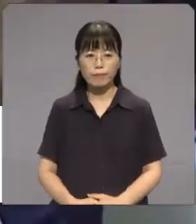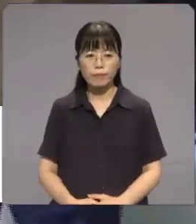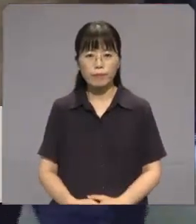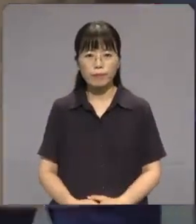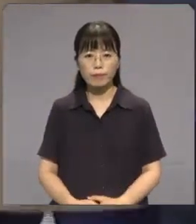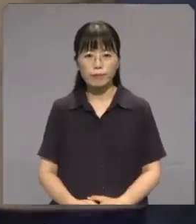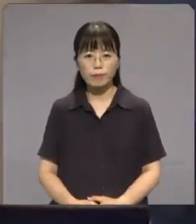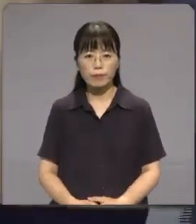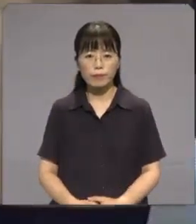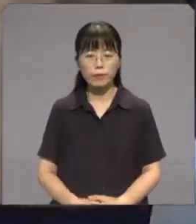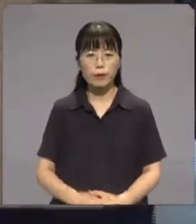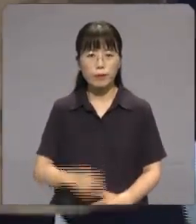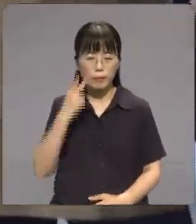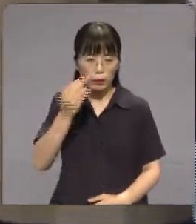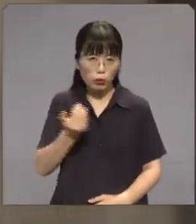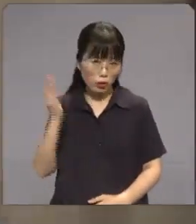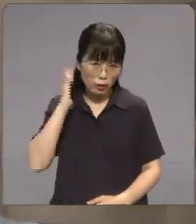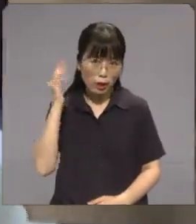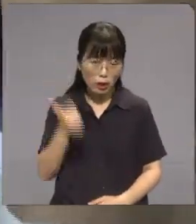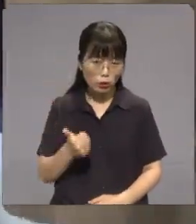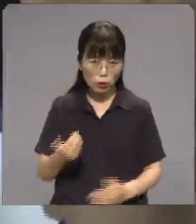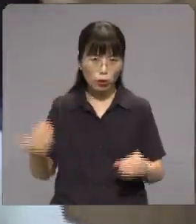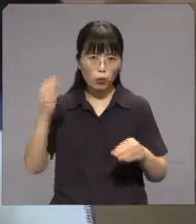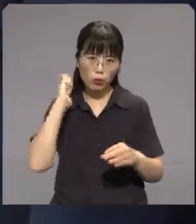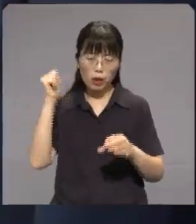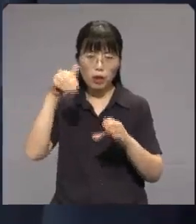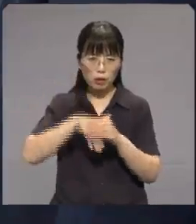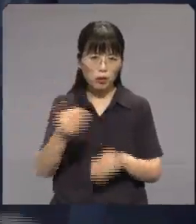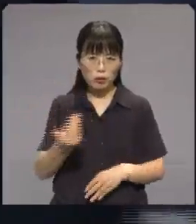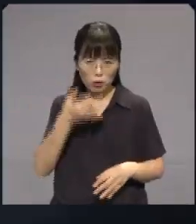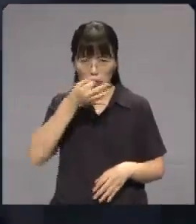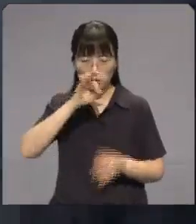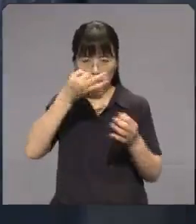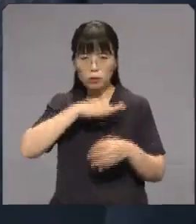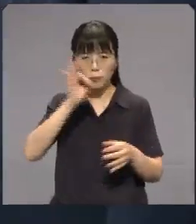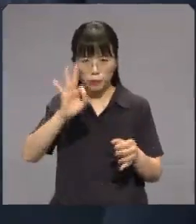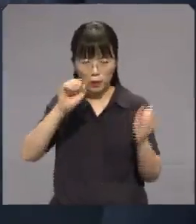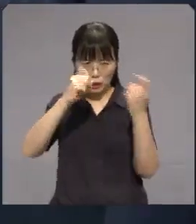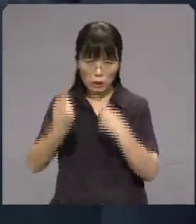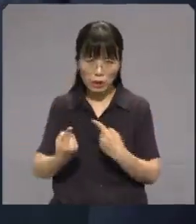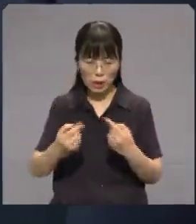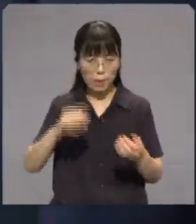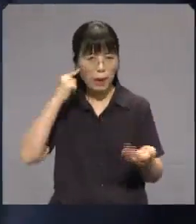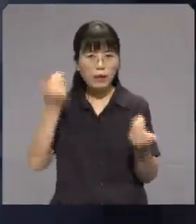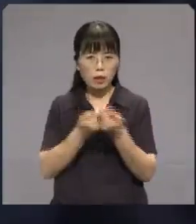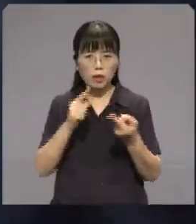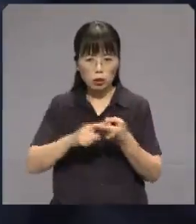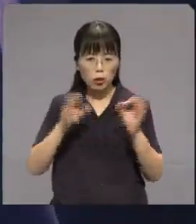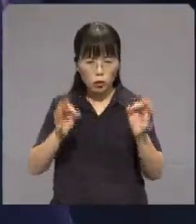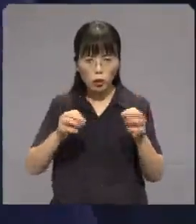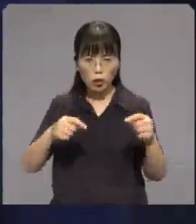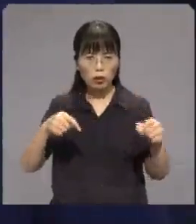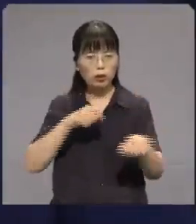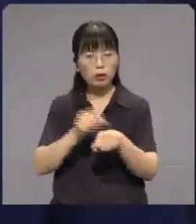밝혔습니다 트럼프 전대통령이 대선전 금리를 반대한 것과 관해 통화정책